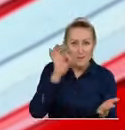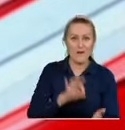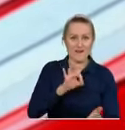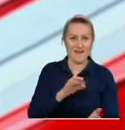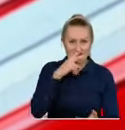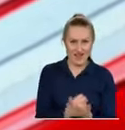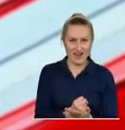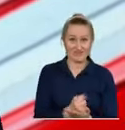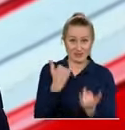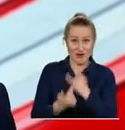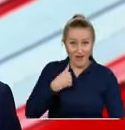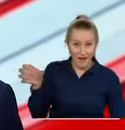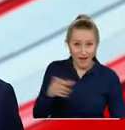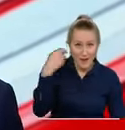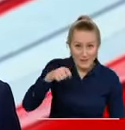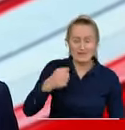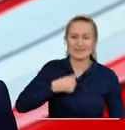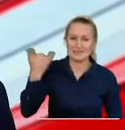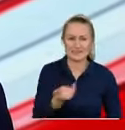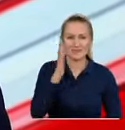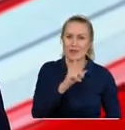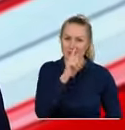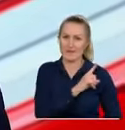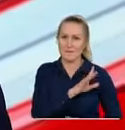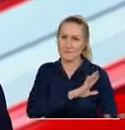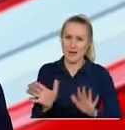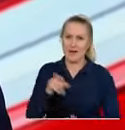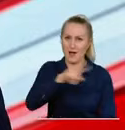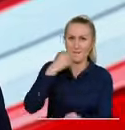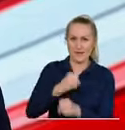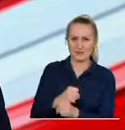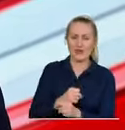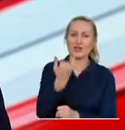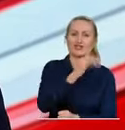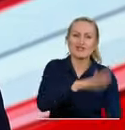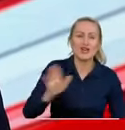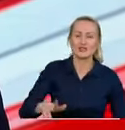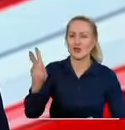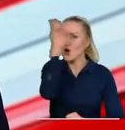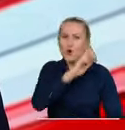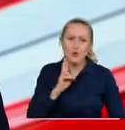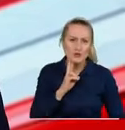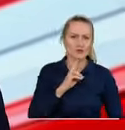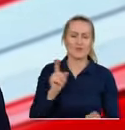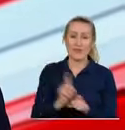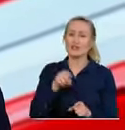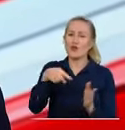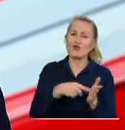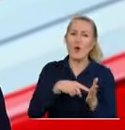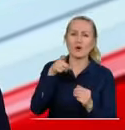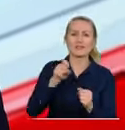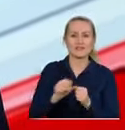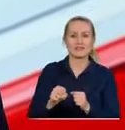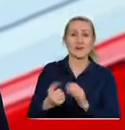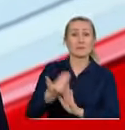prezydentem, zawsze będę dbał o pracowników, o dzieci, o rodziców, bo to jest nasza przeszłość